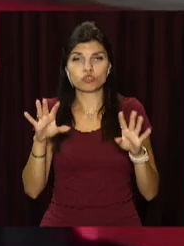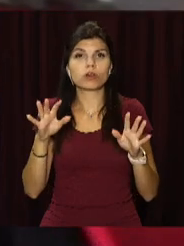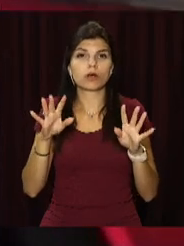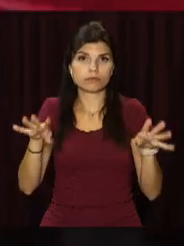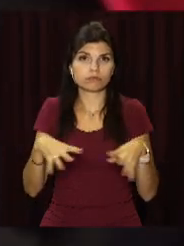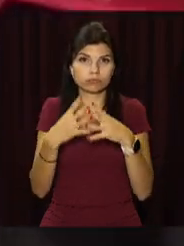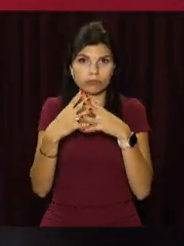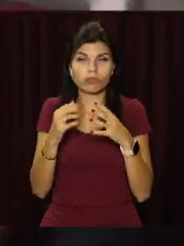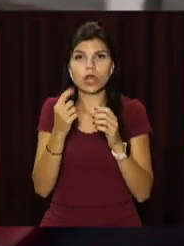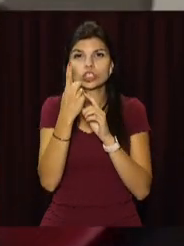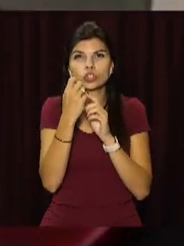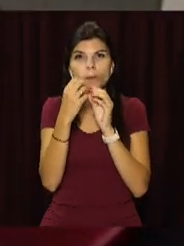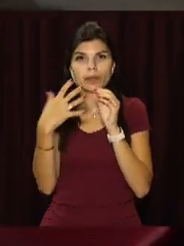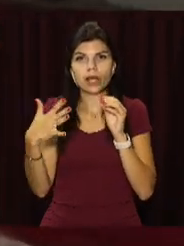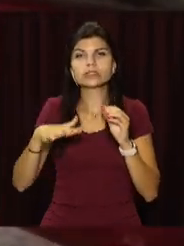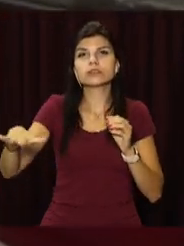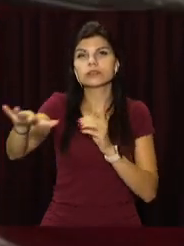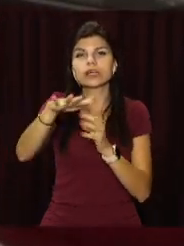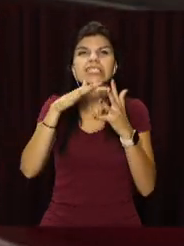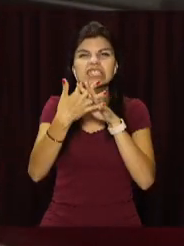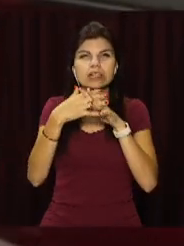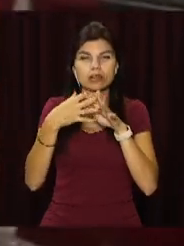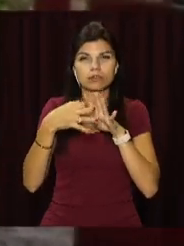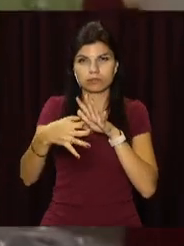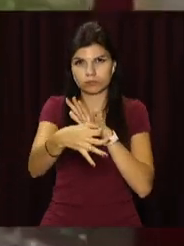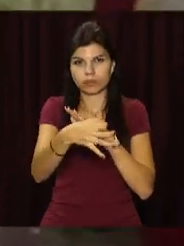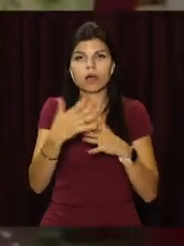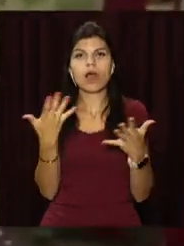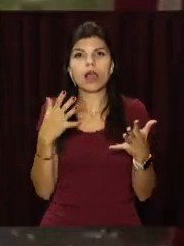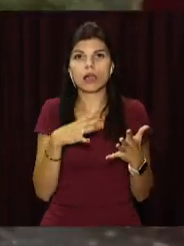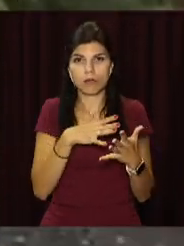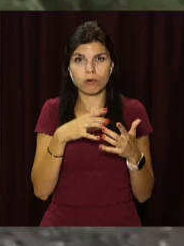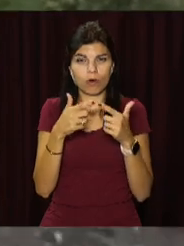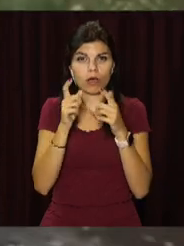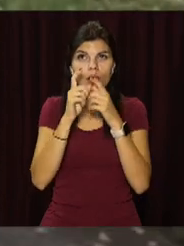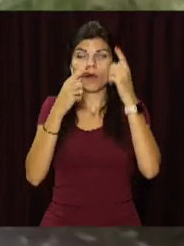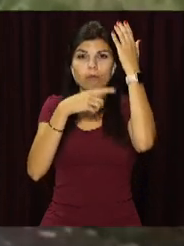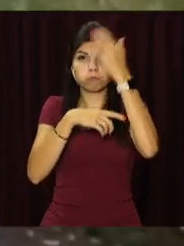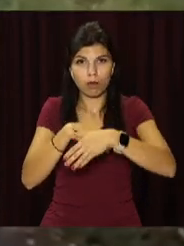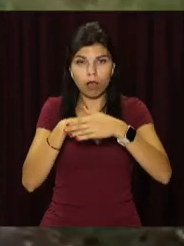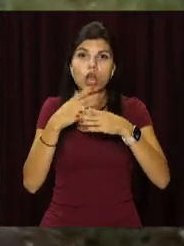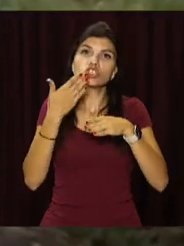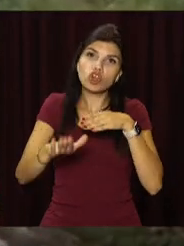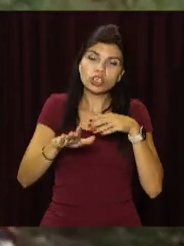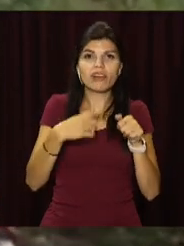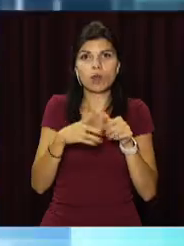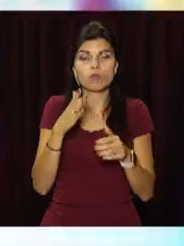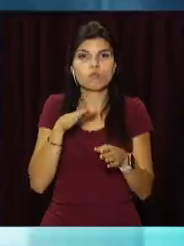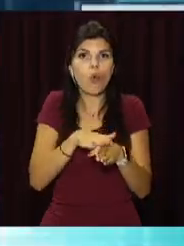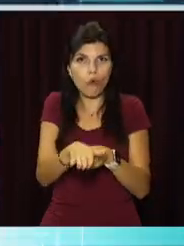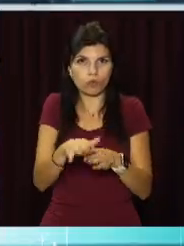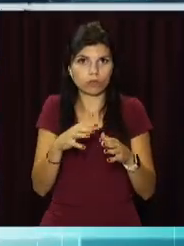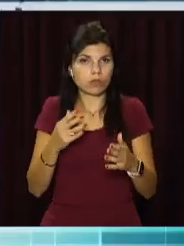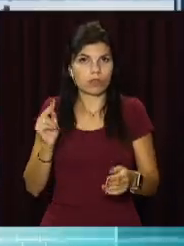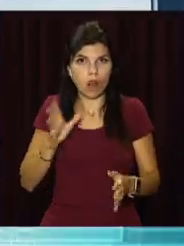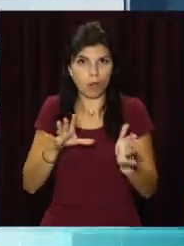у 115 населених пунктів сільської місцевості, які були знеструмлені повністю або частково.